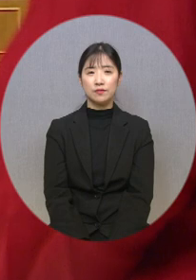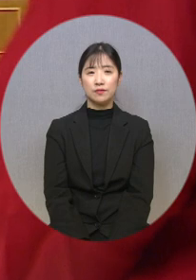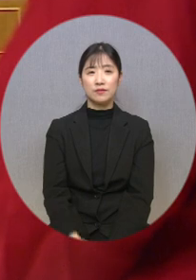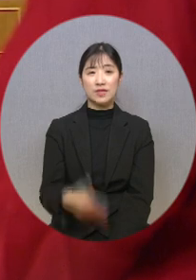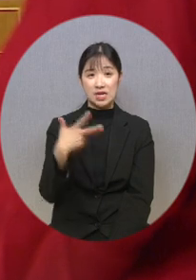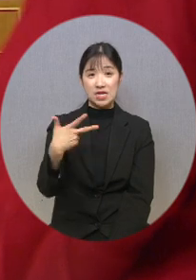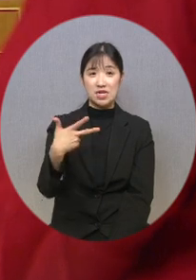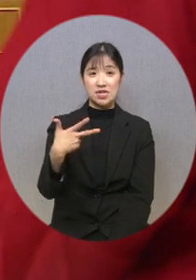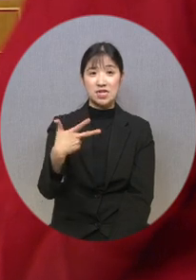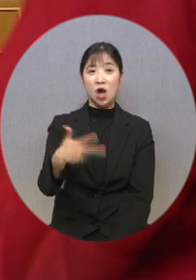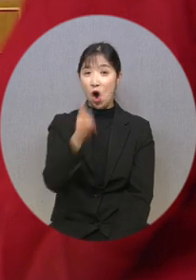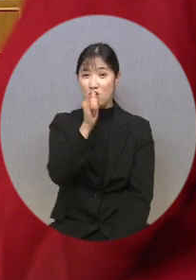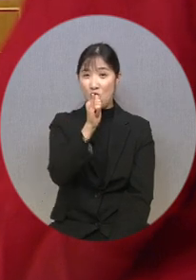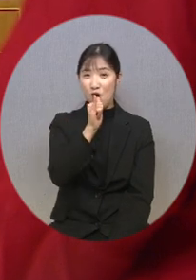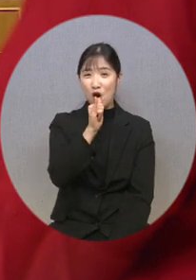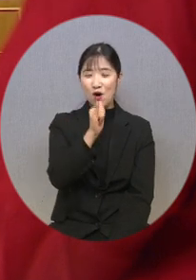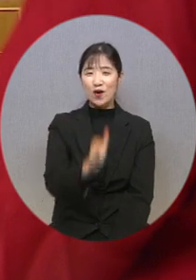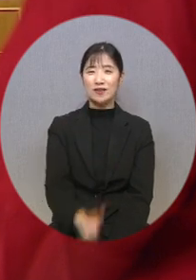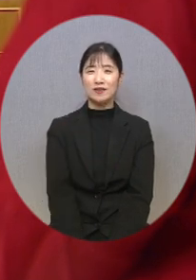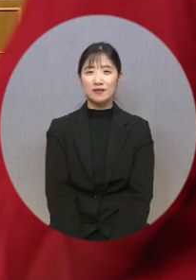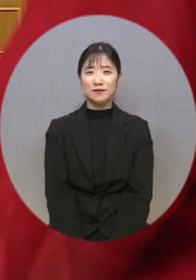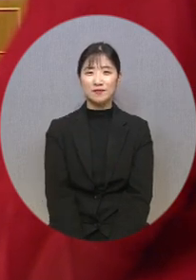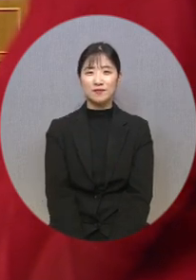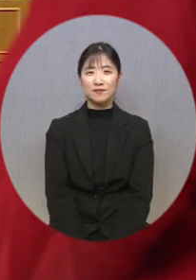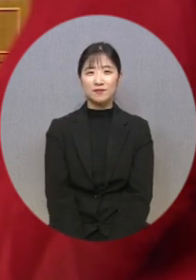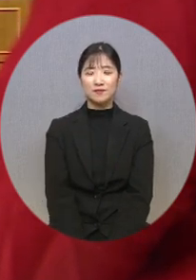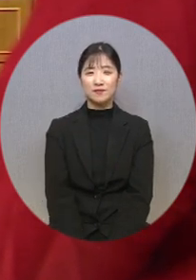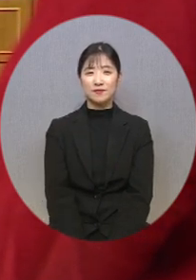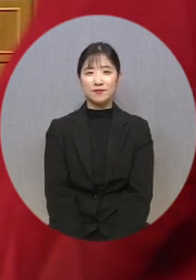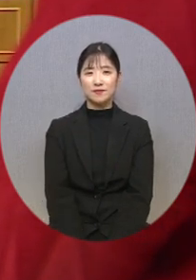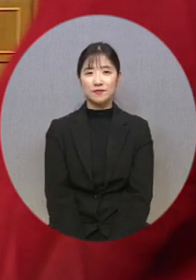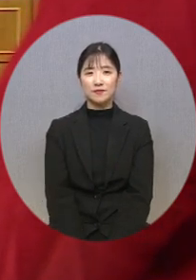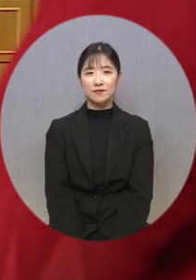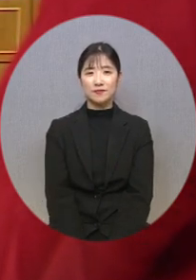7번입니다. 오! 오! 있어! 정남이 있어 있어.